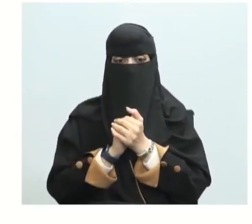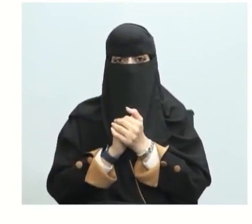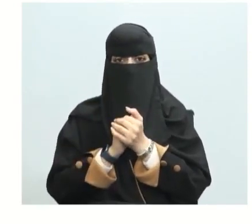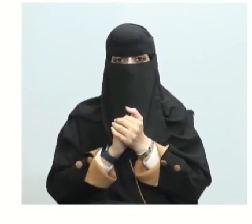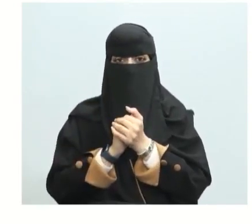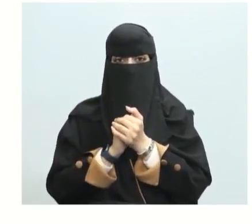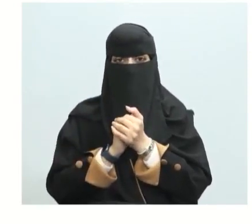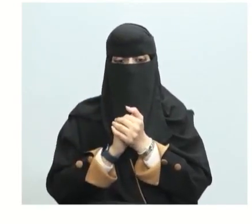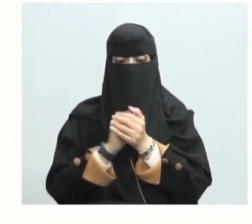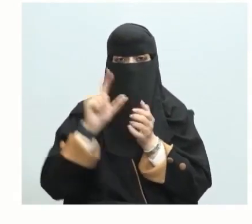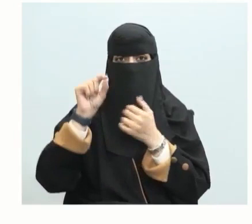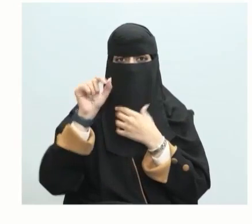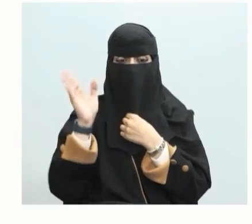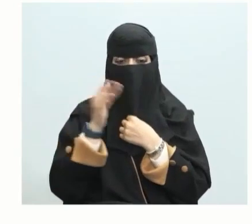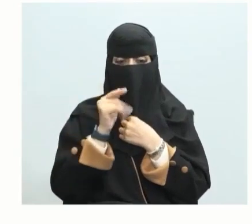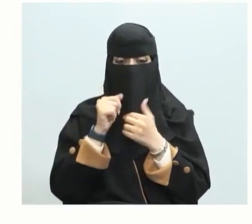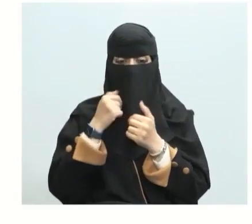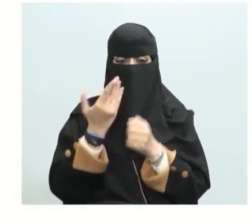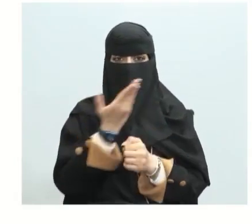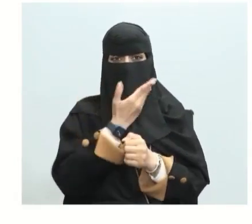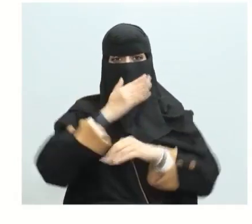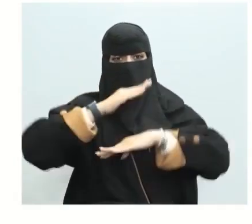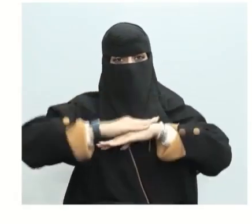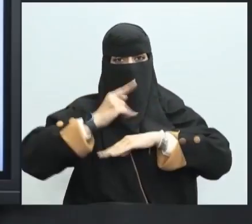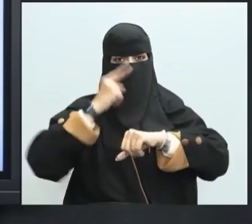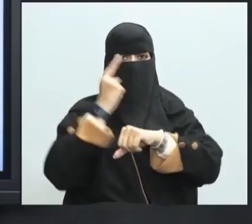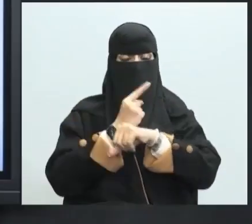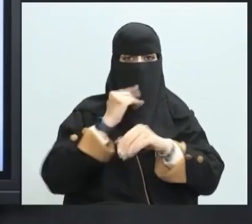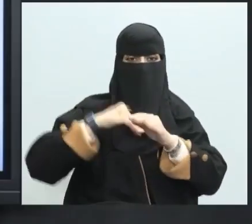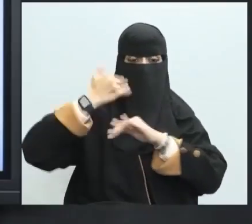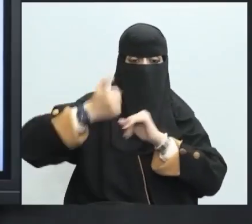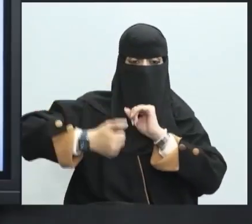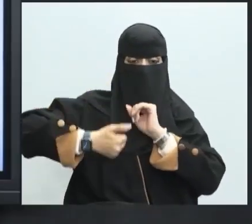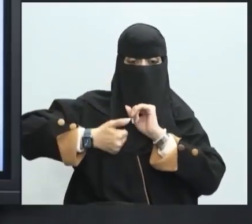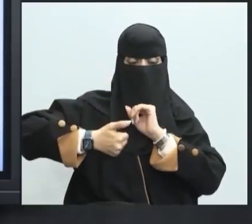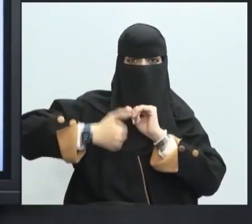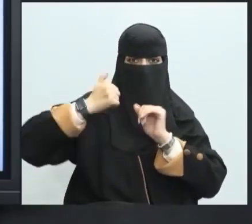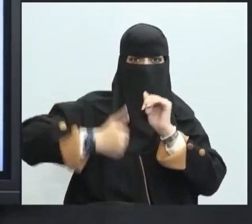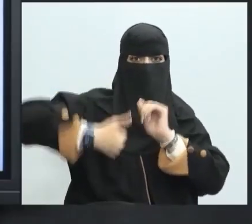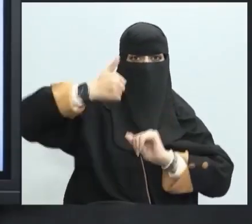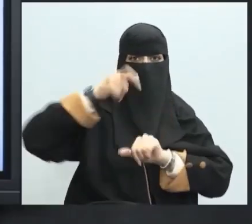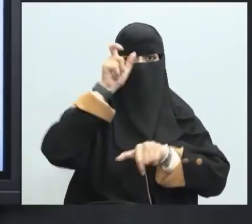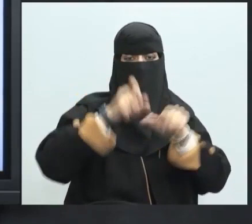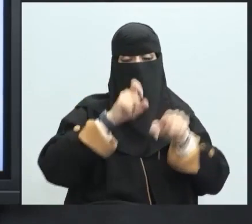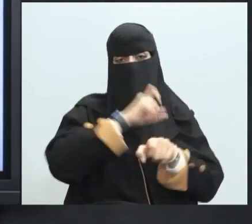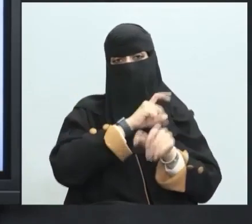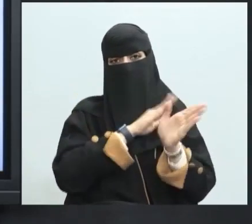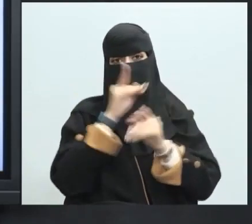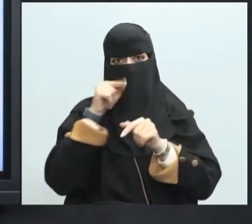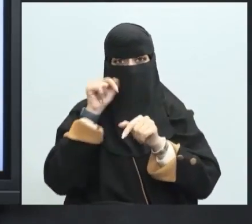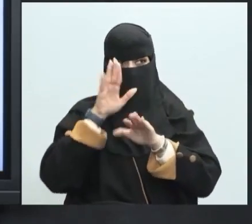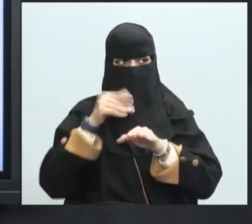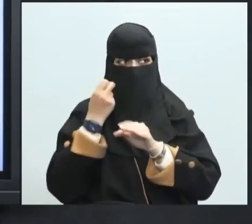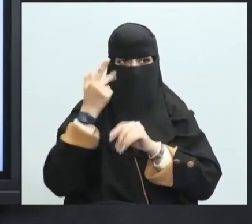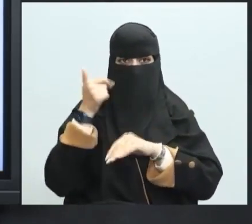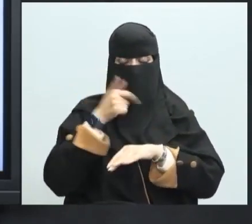ايصالها احسنتم هنا تاثير احترام المعلم على تفوق الطلاب تاثير احترام المعلم على تفوق الطلاب وهذه من الفكره